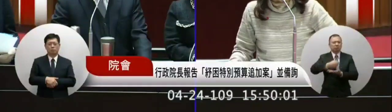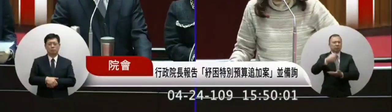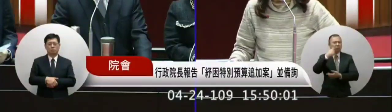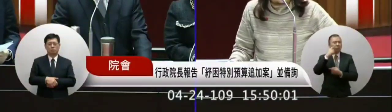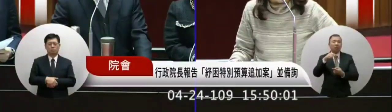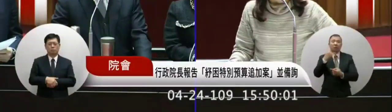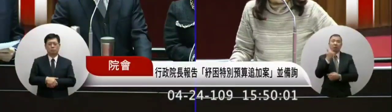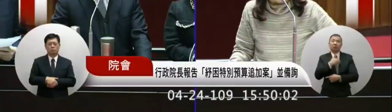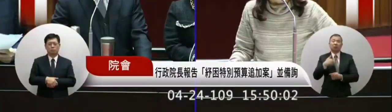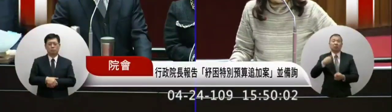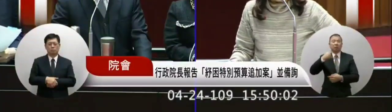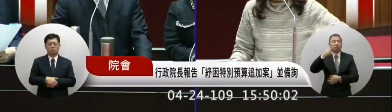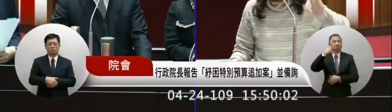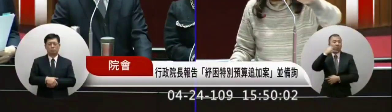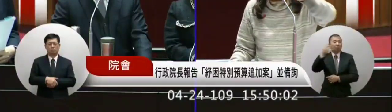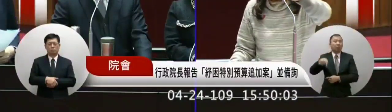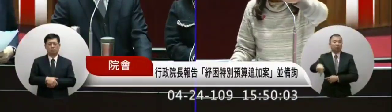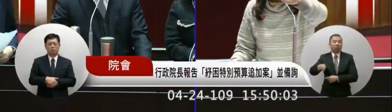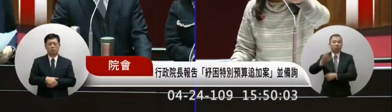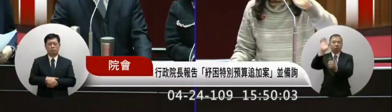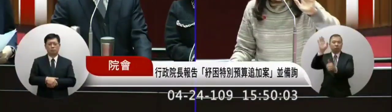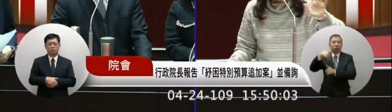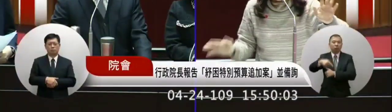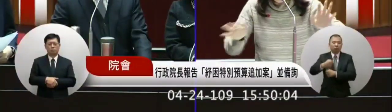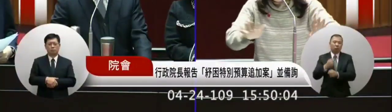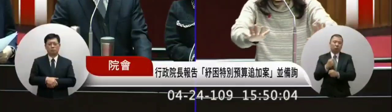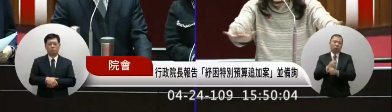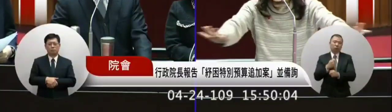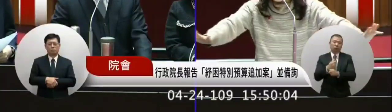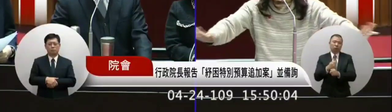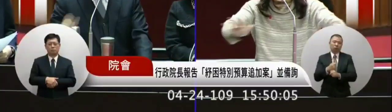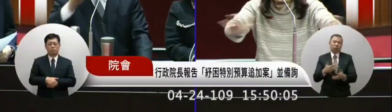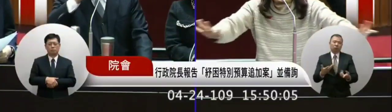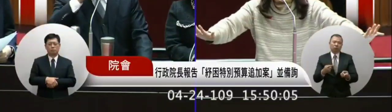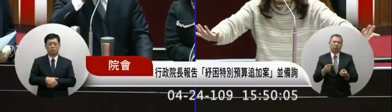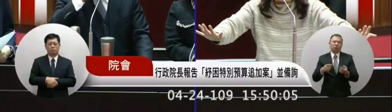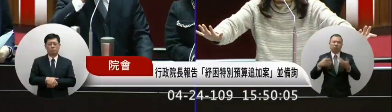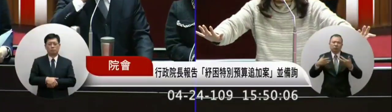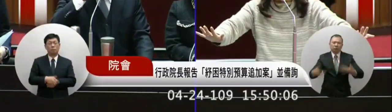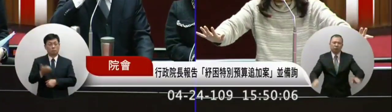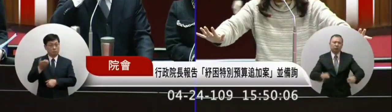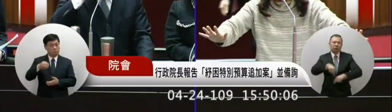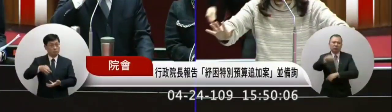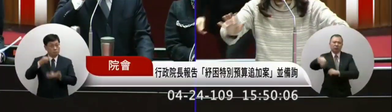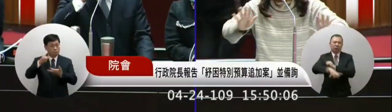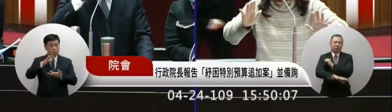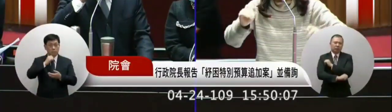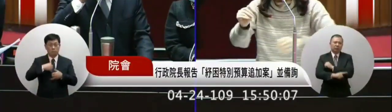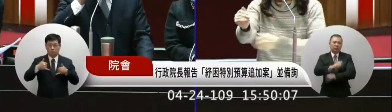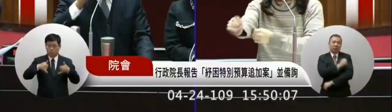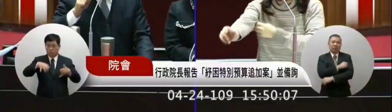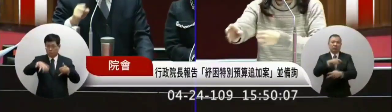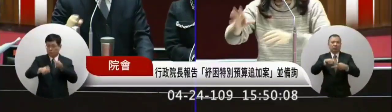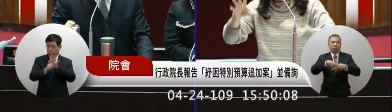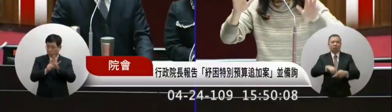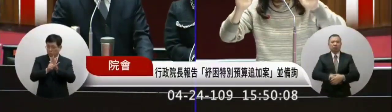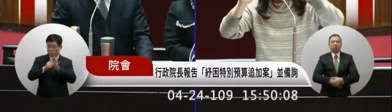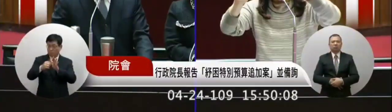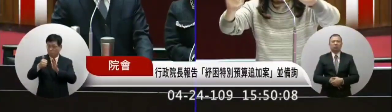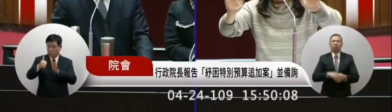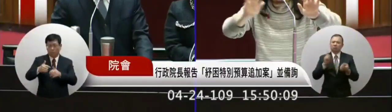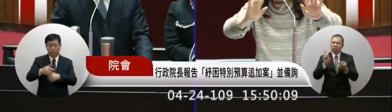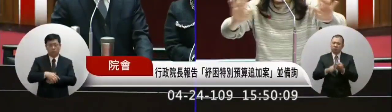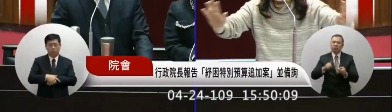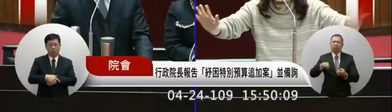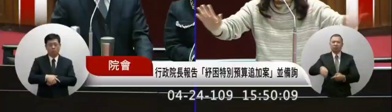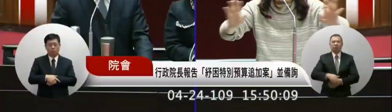场灯光音响请你来做。很多这个很基层、很弱势。 刚才说那个街头艺人呐、啊，或者 对，